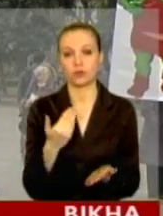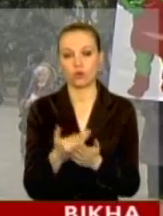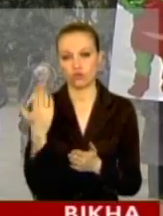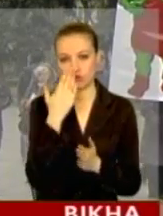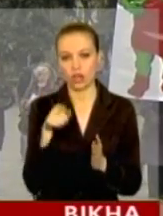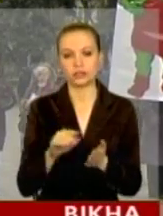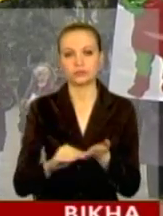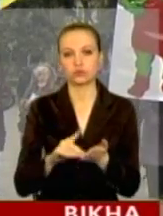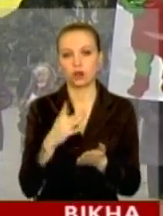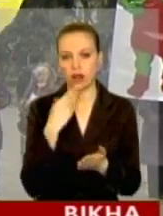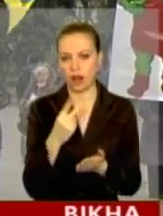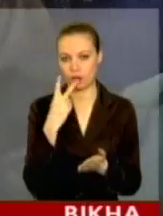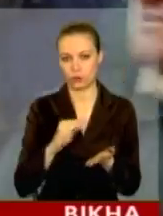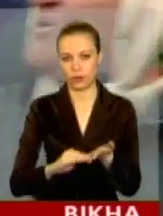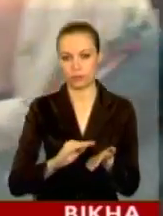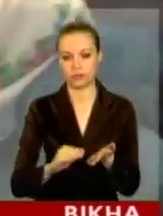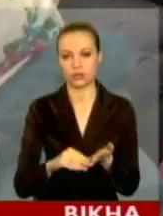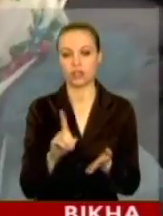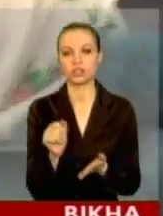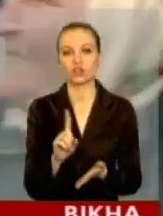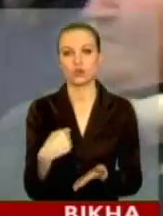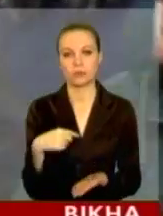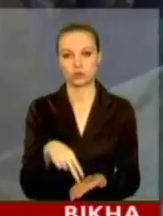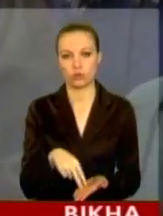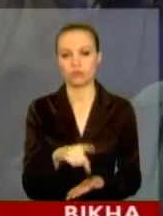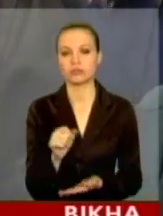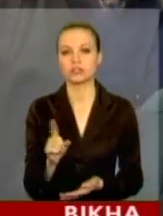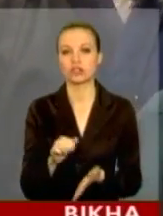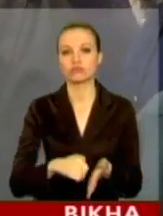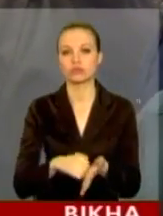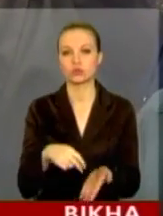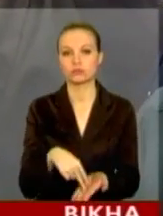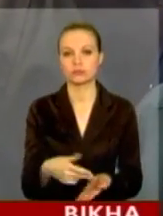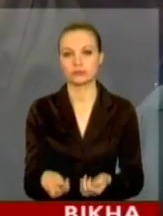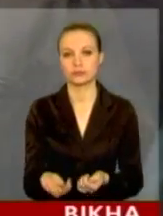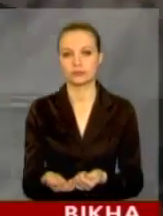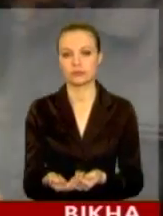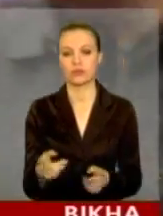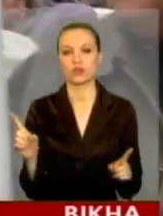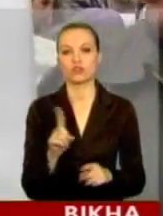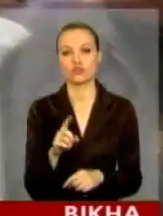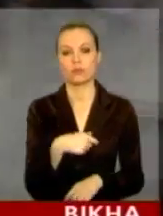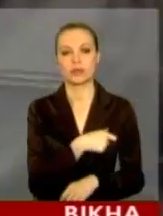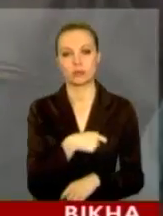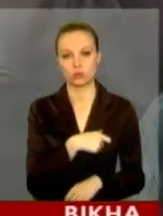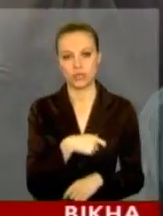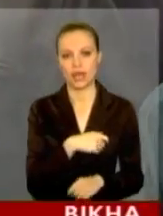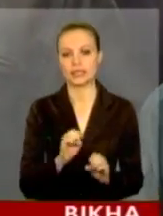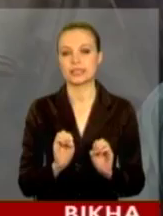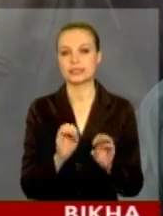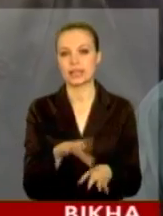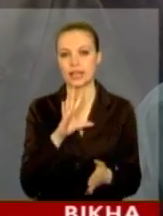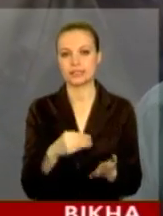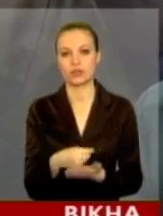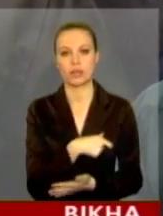читайте дивіться як гарно написано за що ми стоїмо За що ми стоїмо щоб депутати здали свої